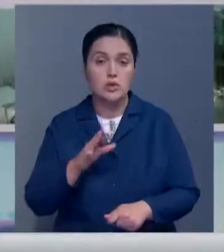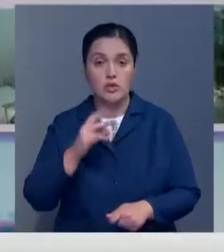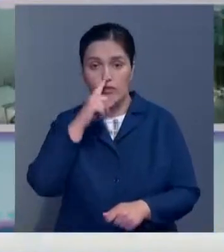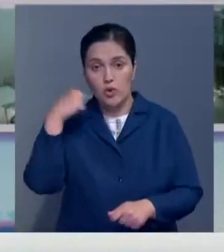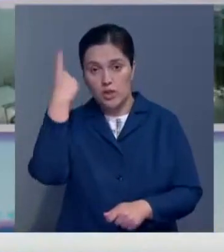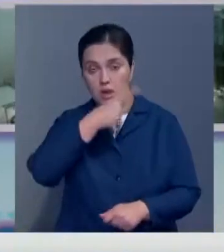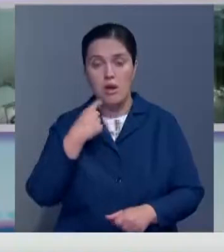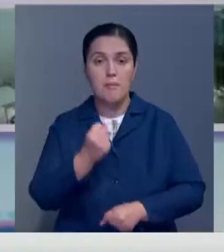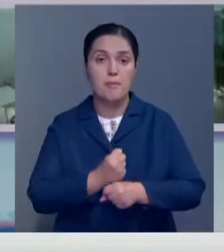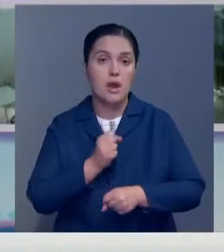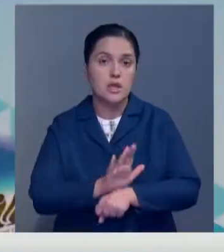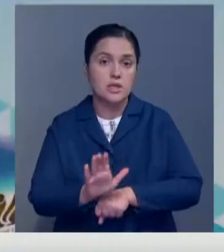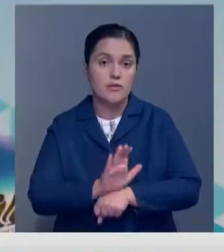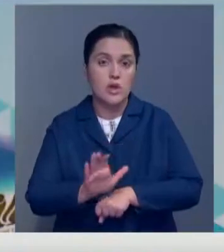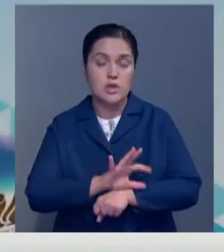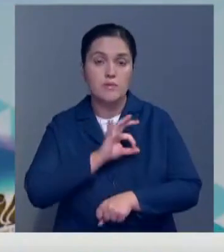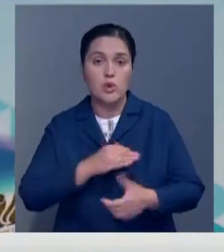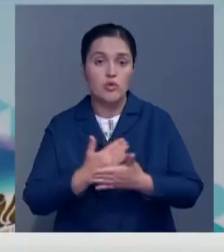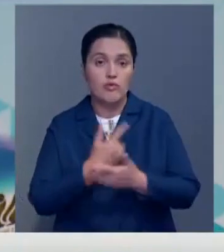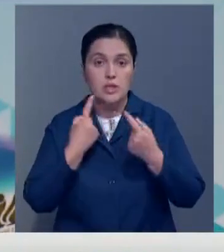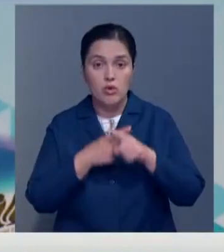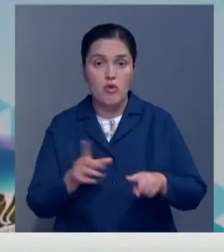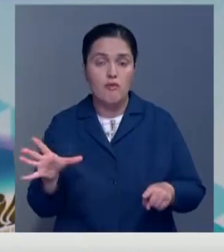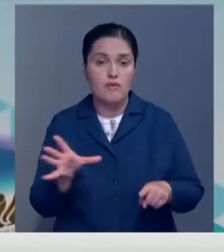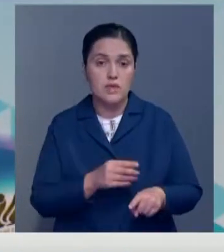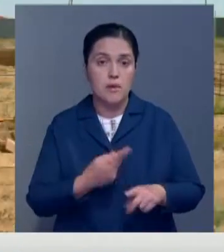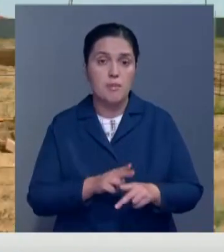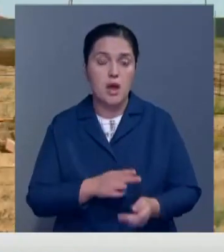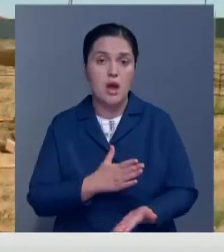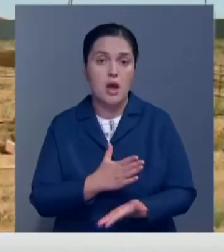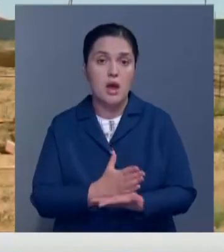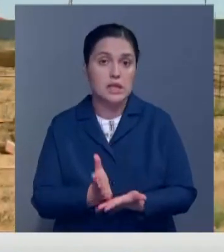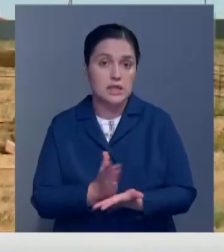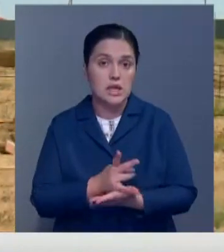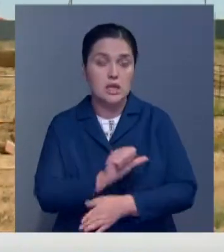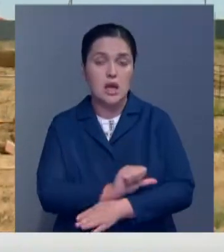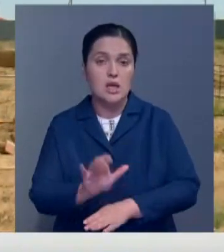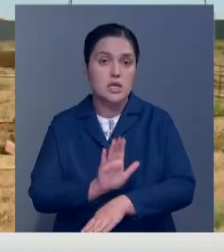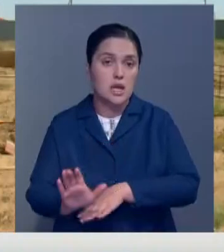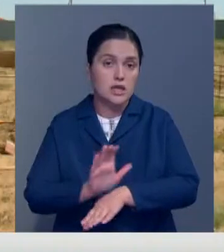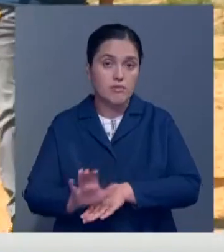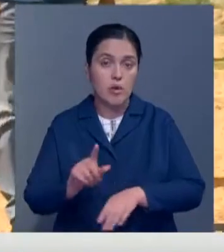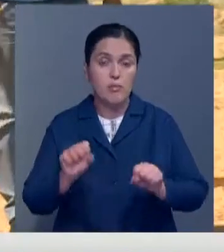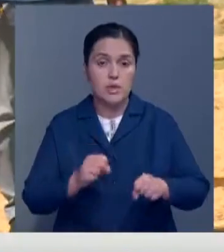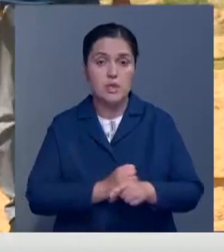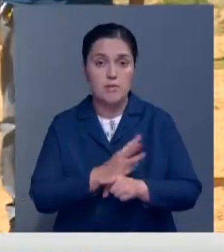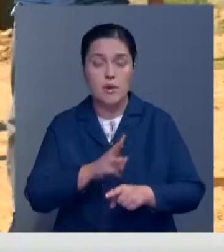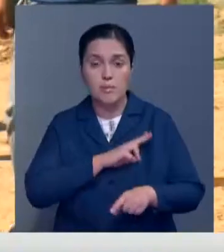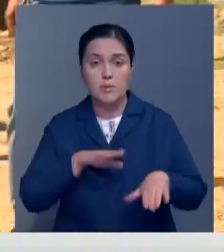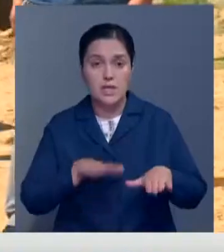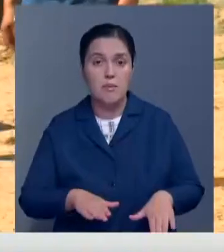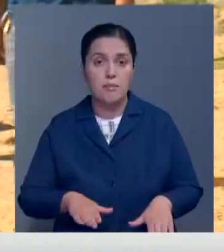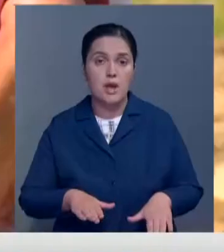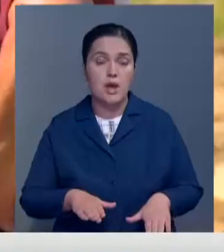тысяч тонн в год. Производство наладили с использованием новых технологий. Вся продукция ориентирована на экспорт. Предприятие позволит обеспечить